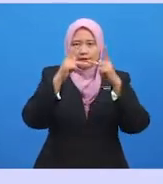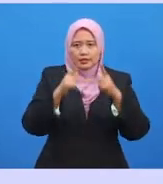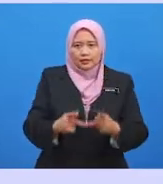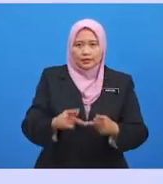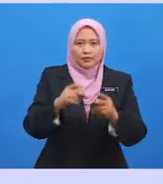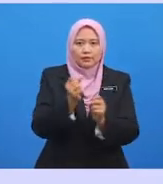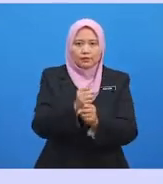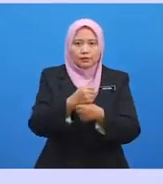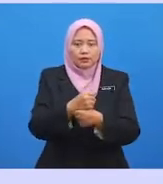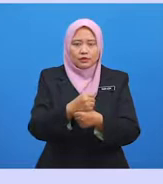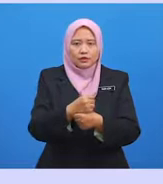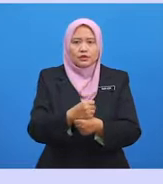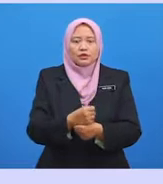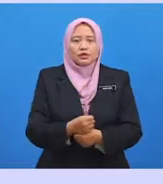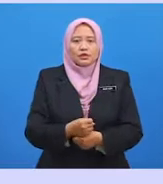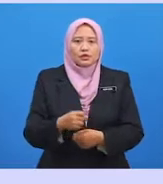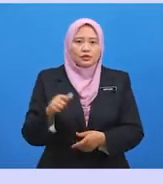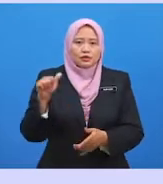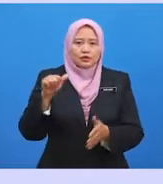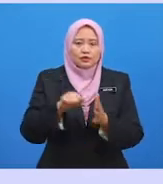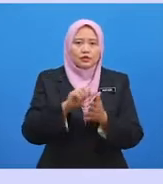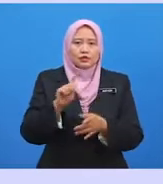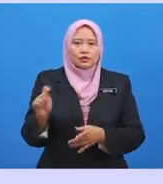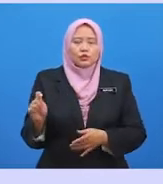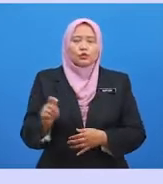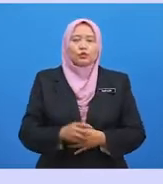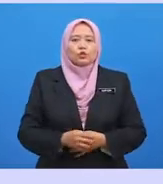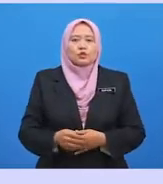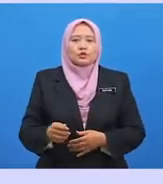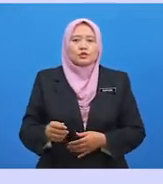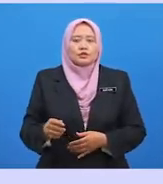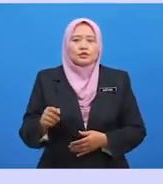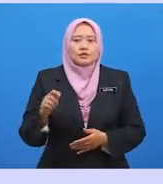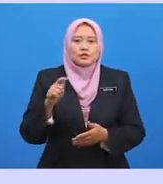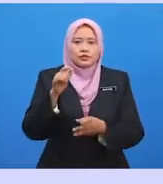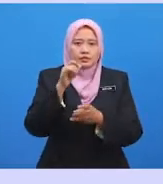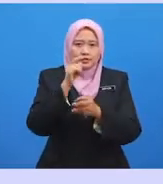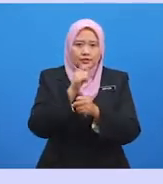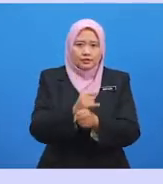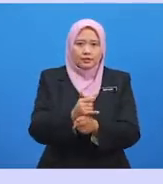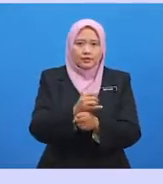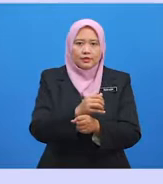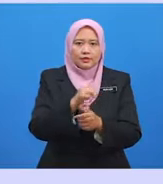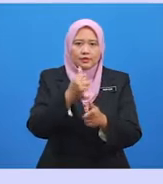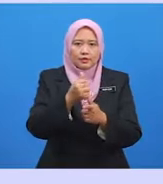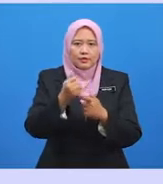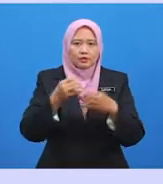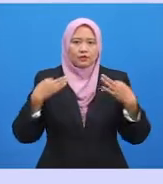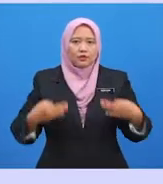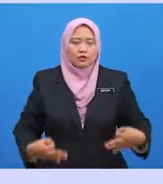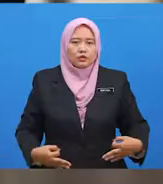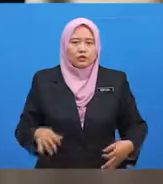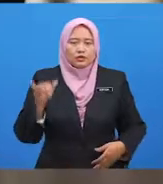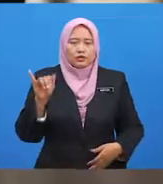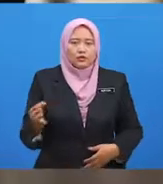yaitu zatnya atau fisiknya yang manfaatnya dapat digunakan untuk kebaikan